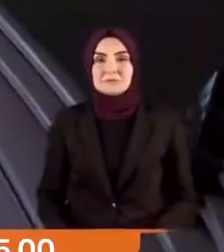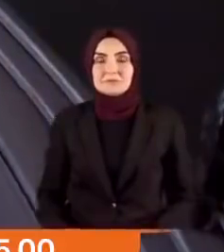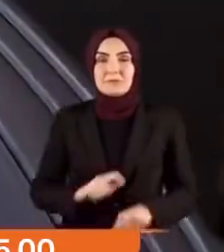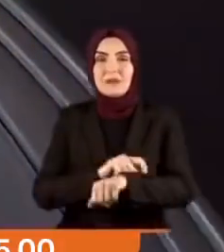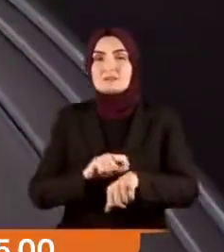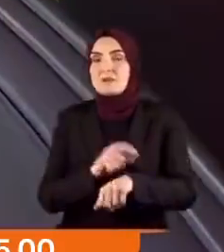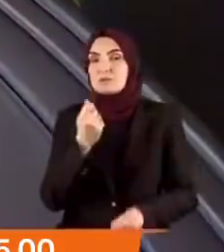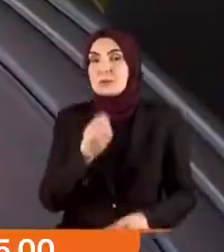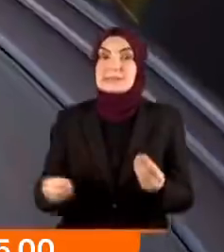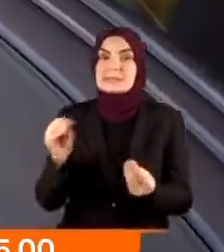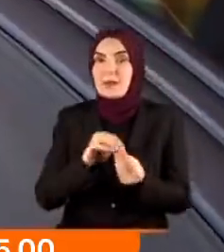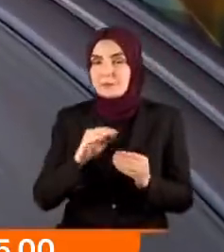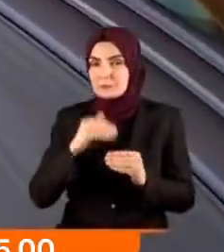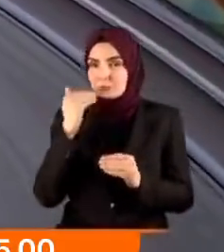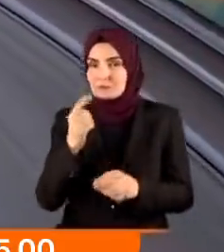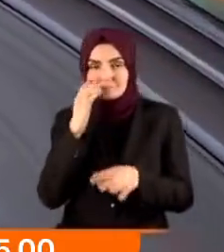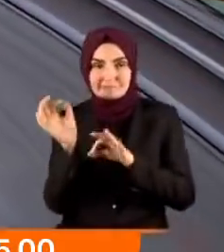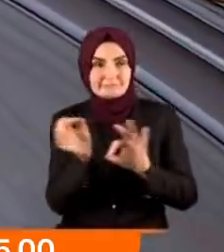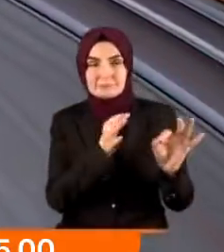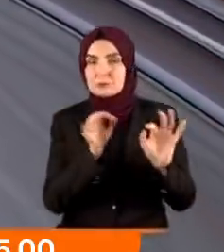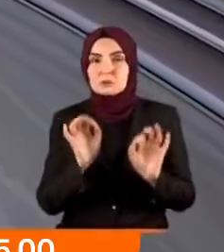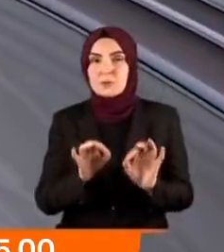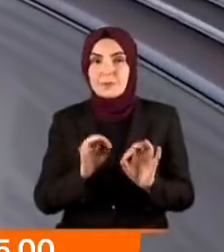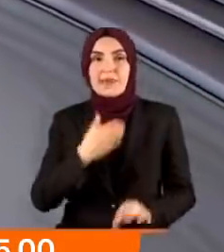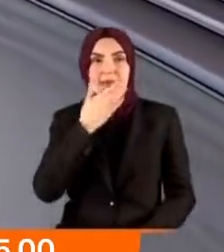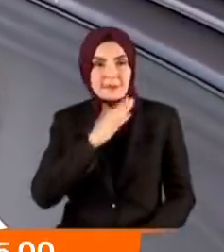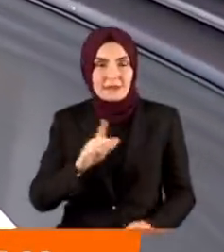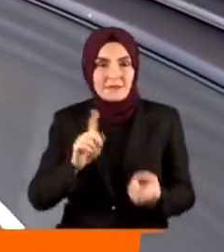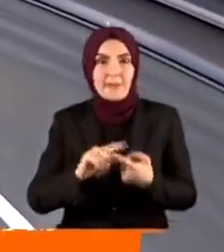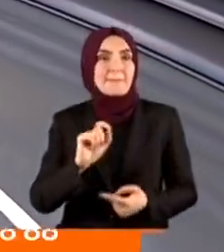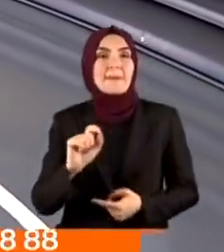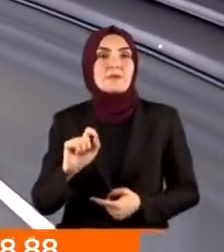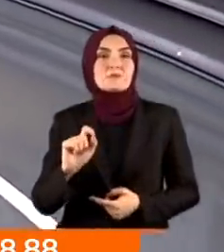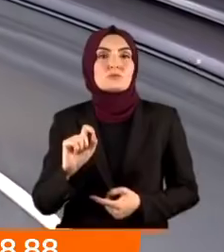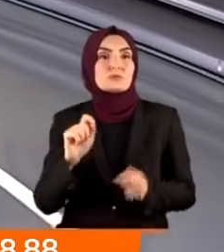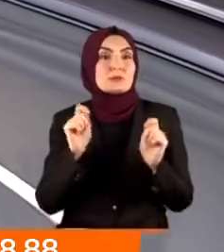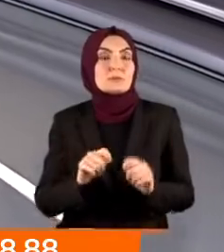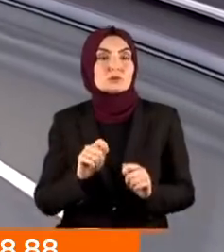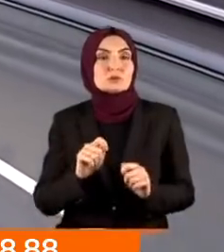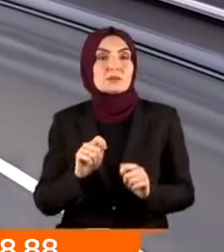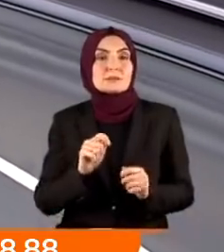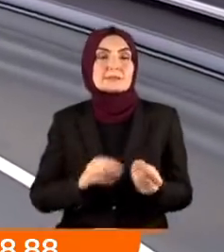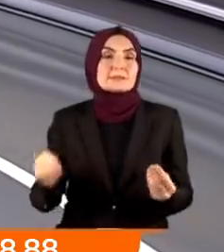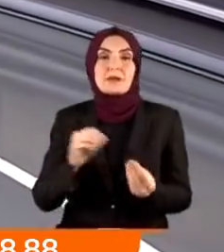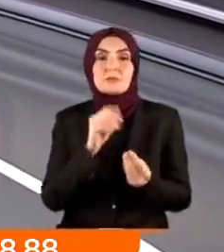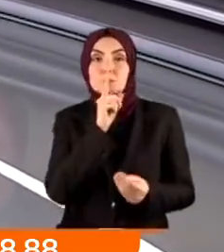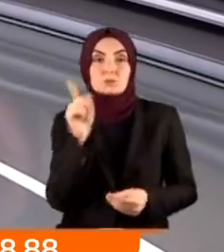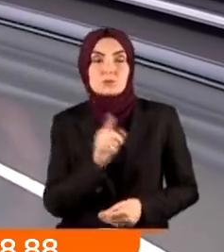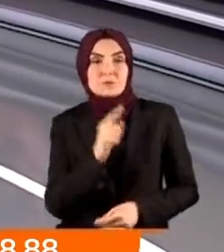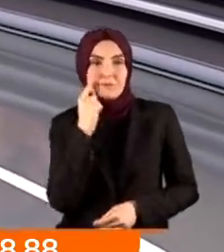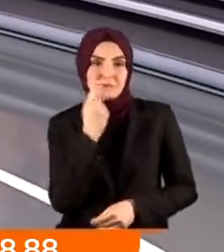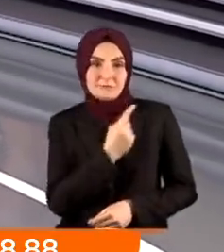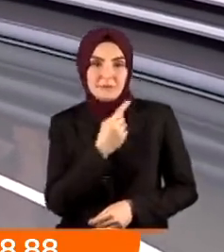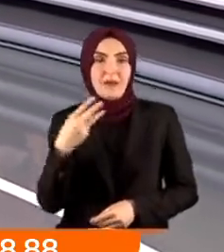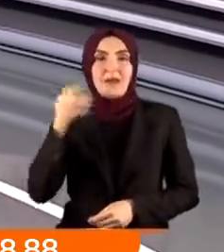Asgari ücret zammı sonrası gözler bu kez emekli ve memurlara yapılacak zam oranına çevrildi. Cumhurbaşkanı Erdoğan'ın talimat verdiği